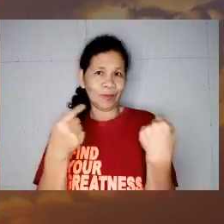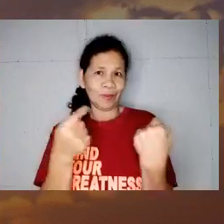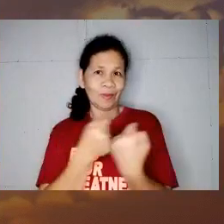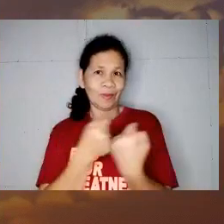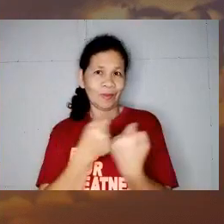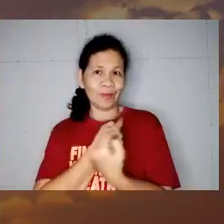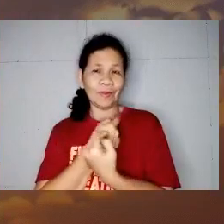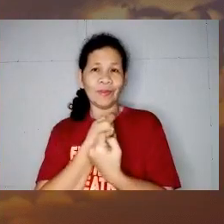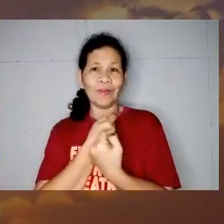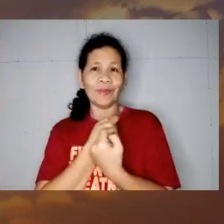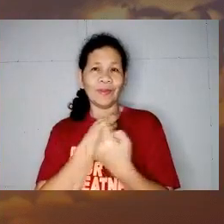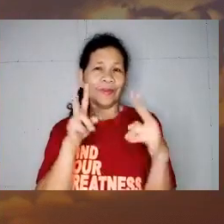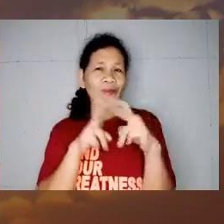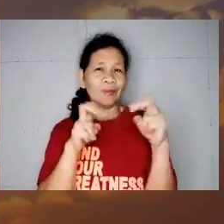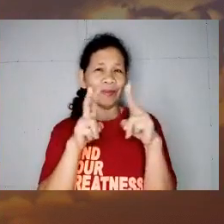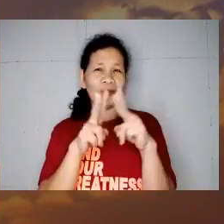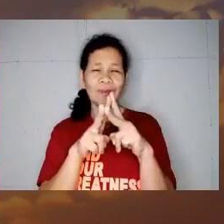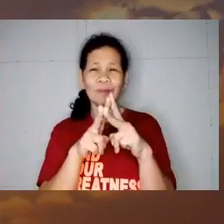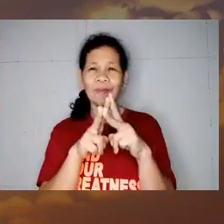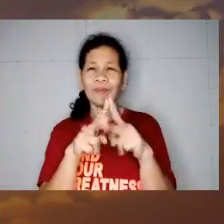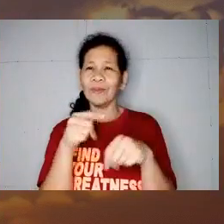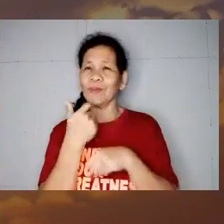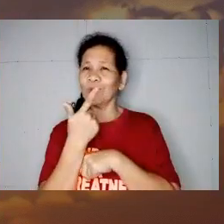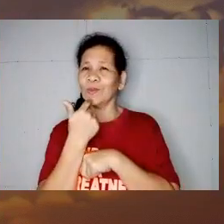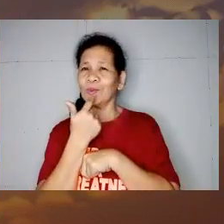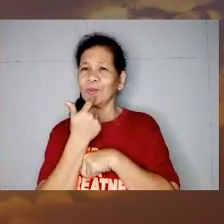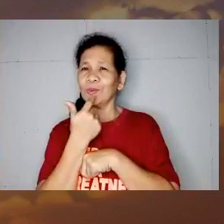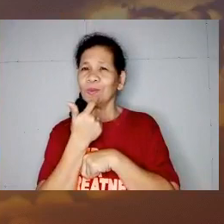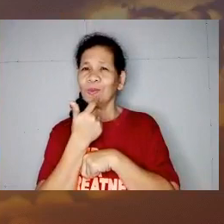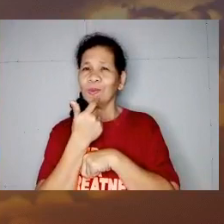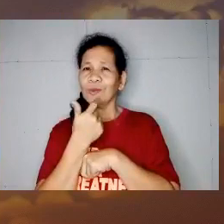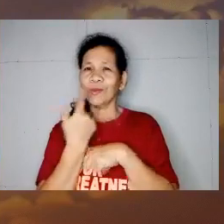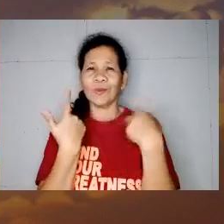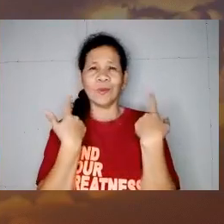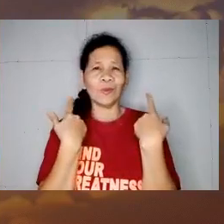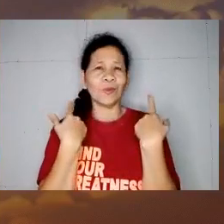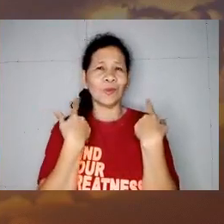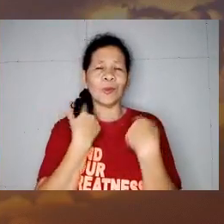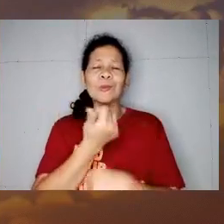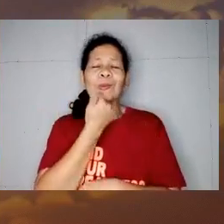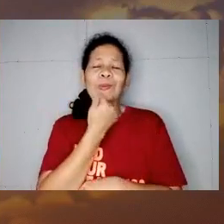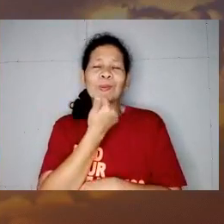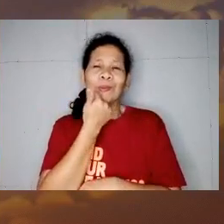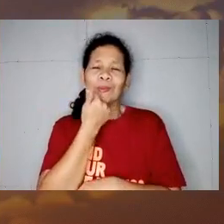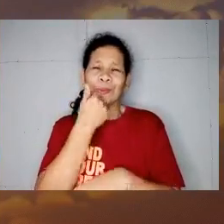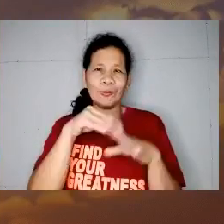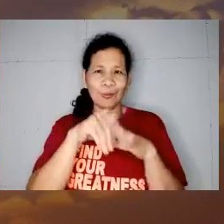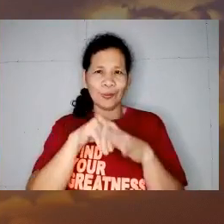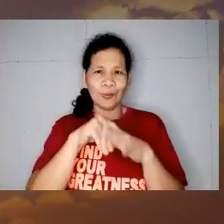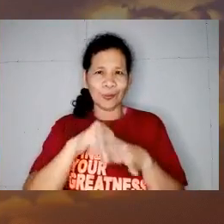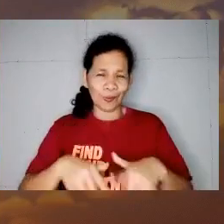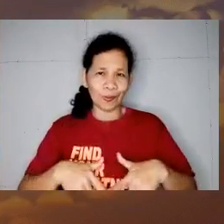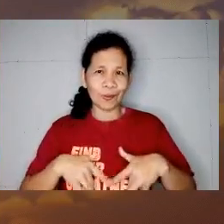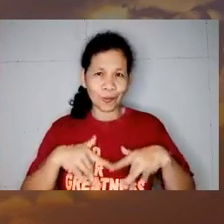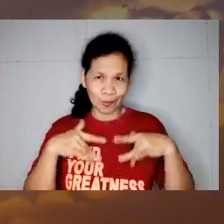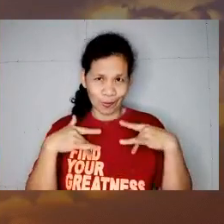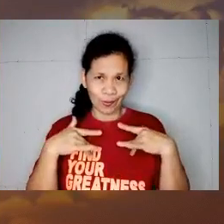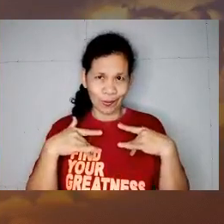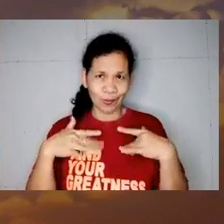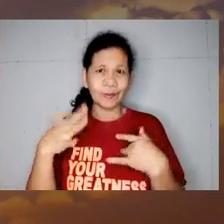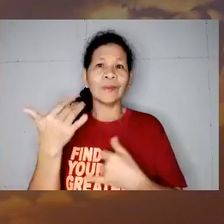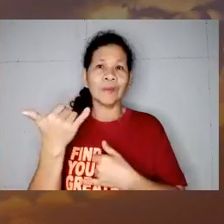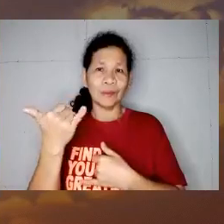na anlaki ng kanilang pagkakamali sa buhay, they are